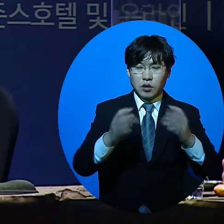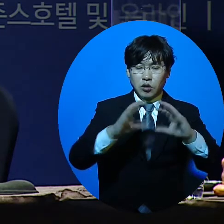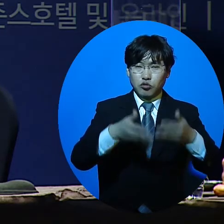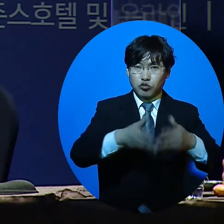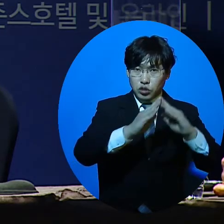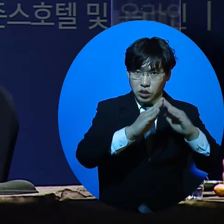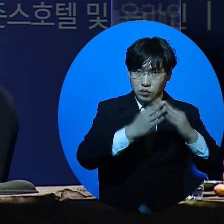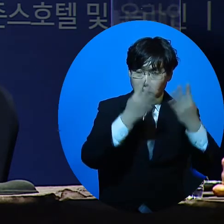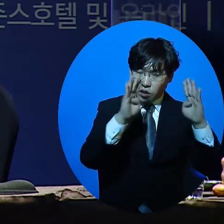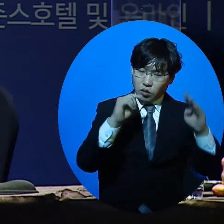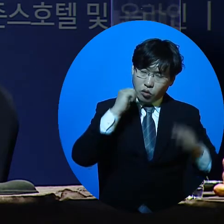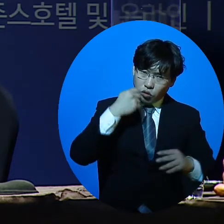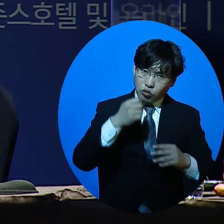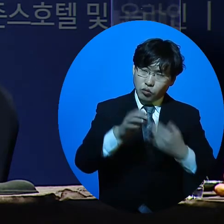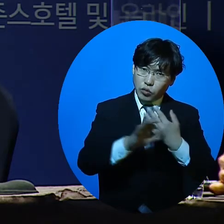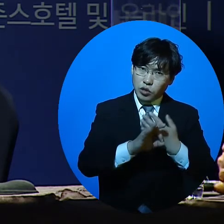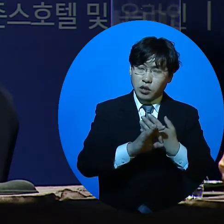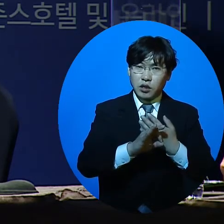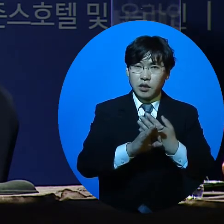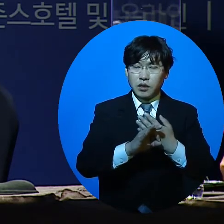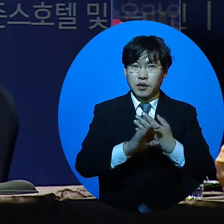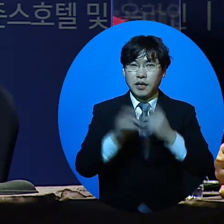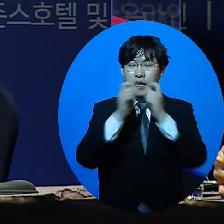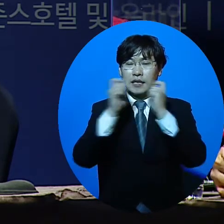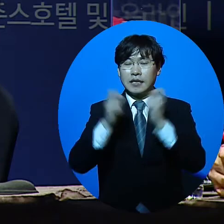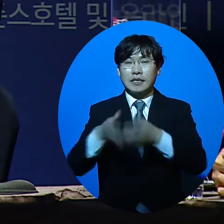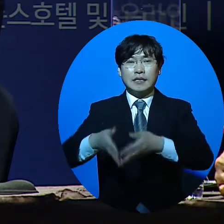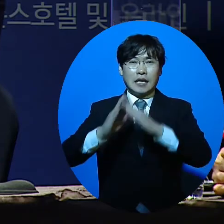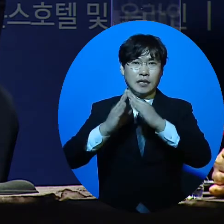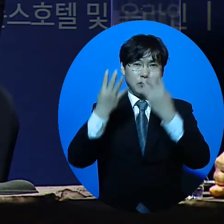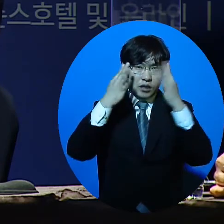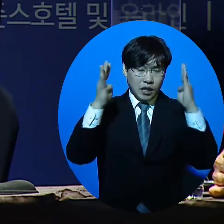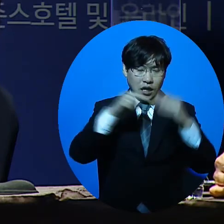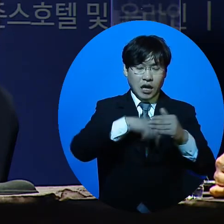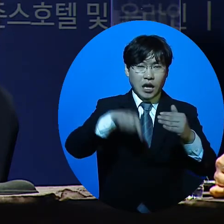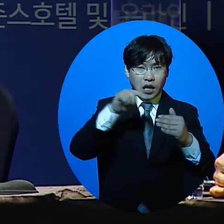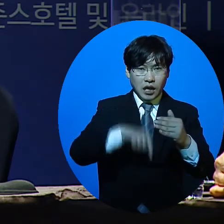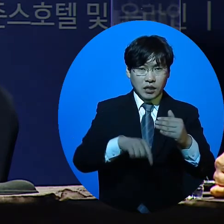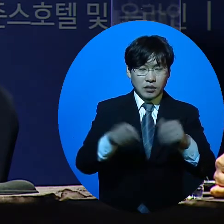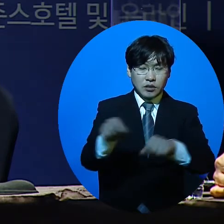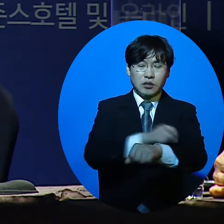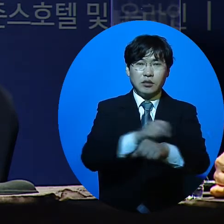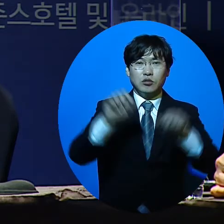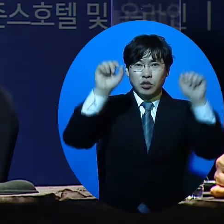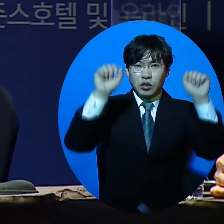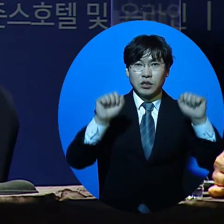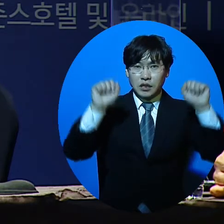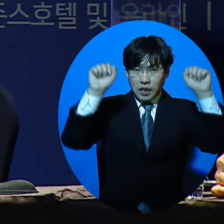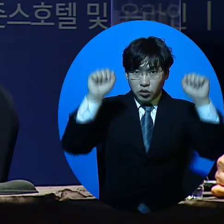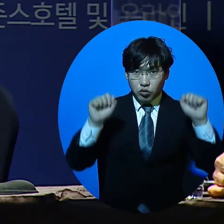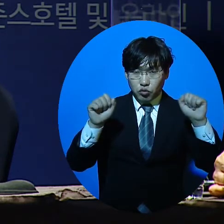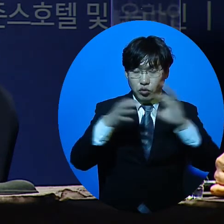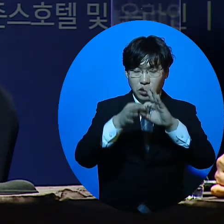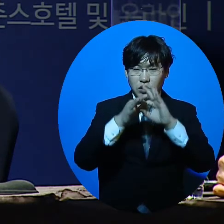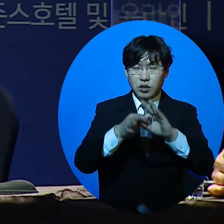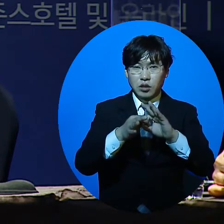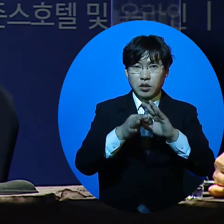힘들다 그러면 뭐 또 강원도 지역 내 사립대학들도 있으니까 그런 대학에서도 이제 여러 가지 노력들을